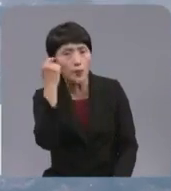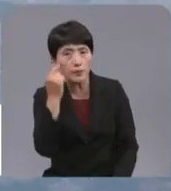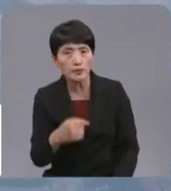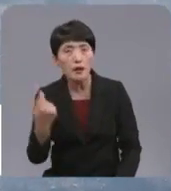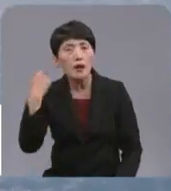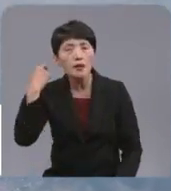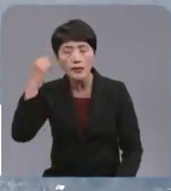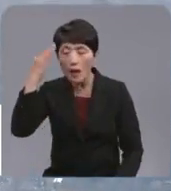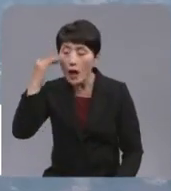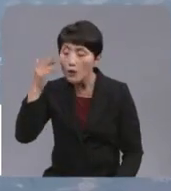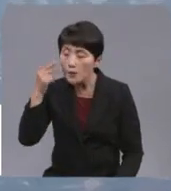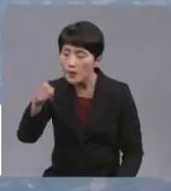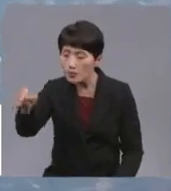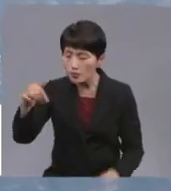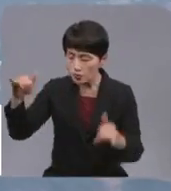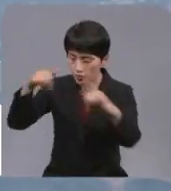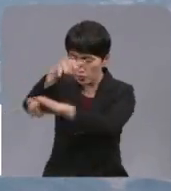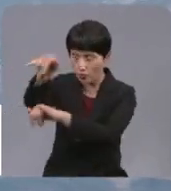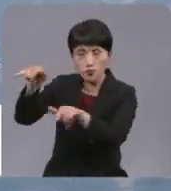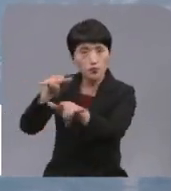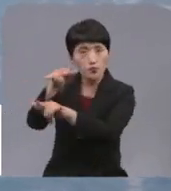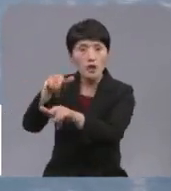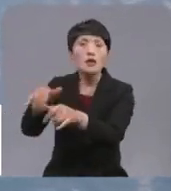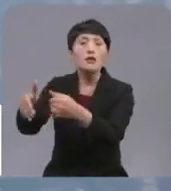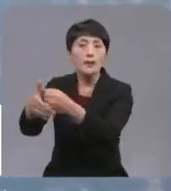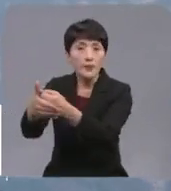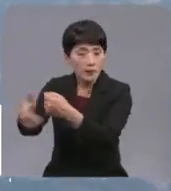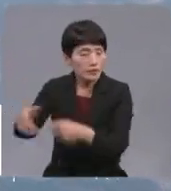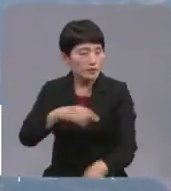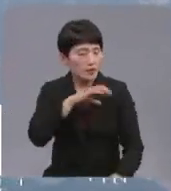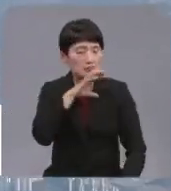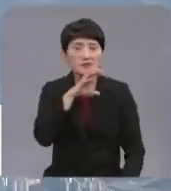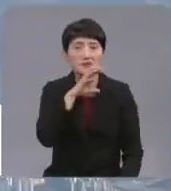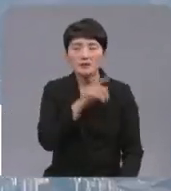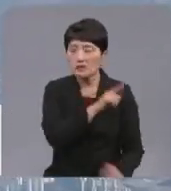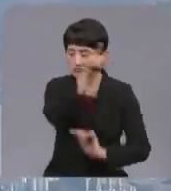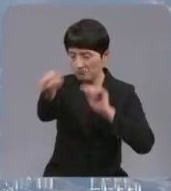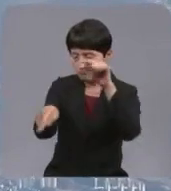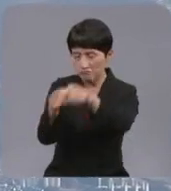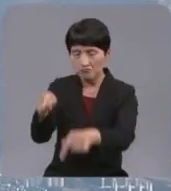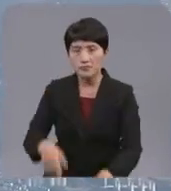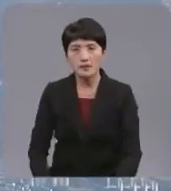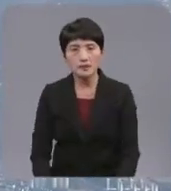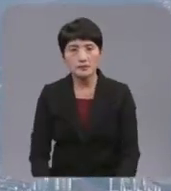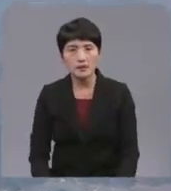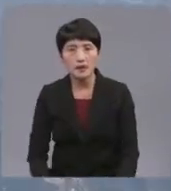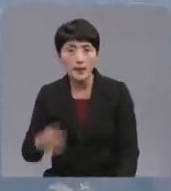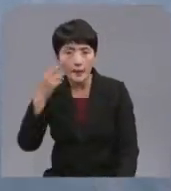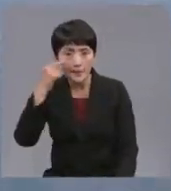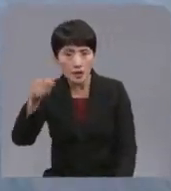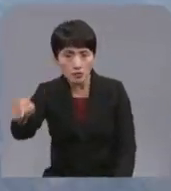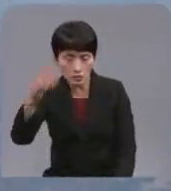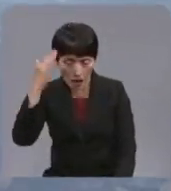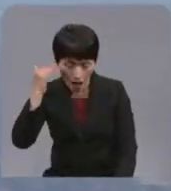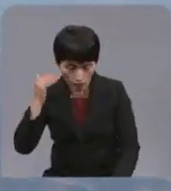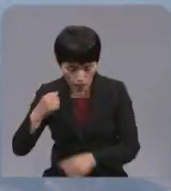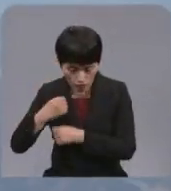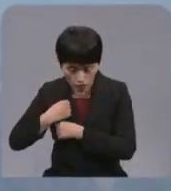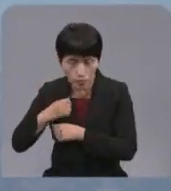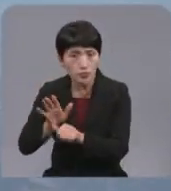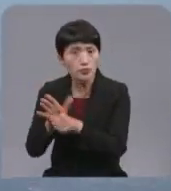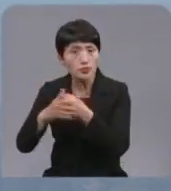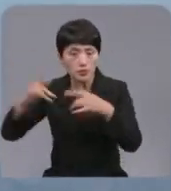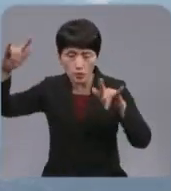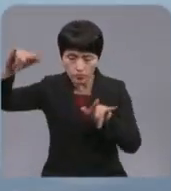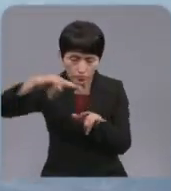февраля агентство цитат сообщило что в этот день были проведены учебные стрелы с применением снарядов